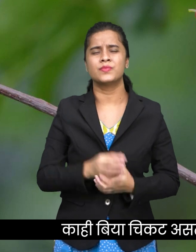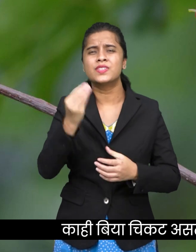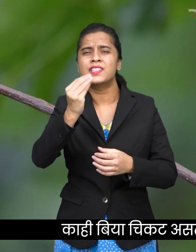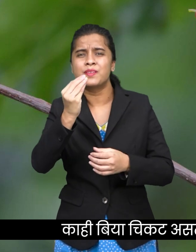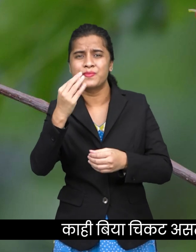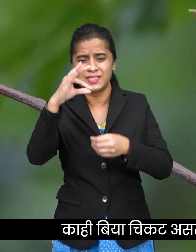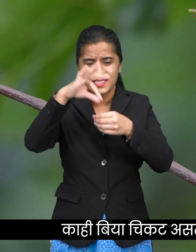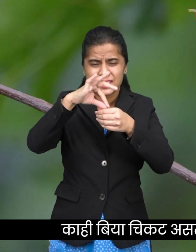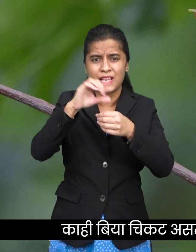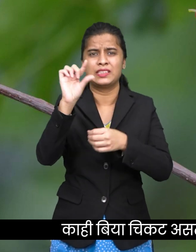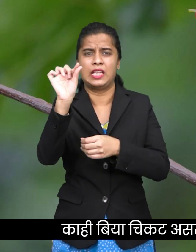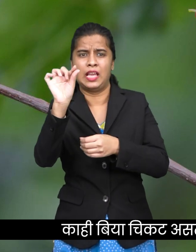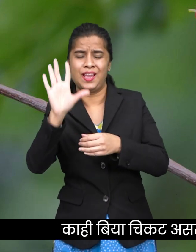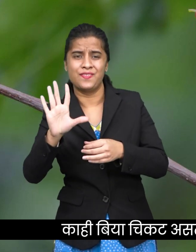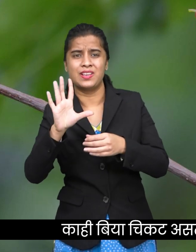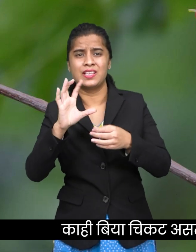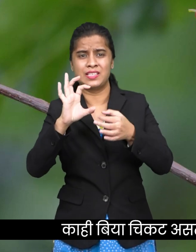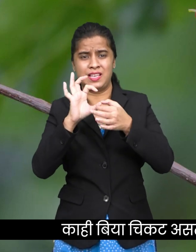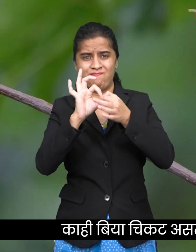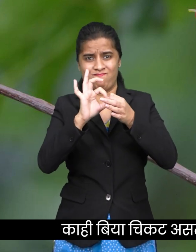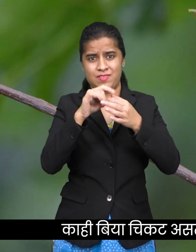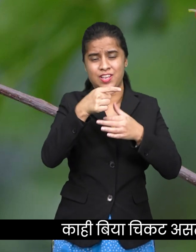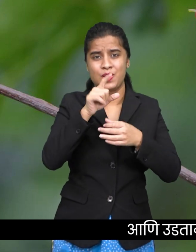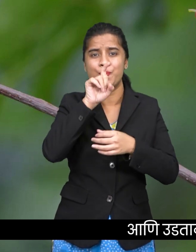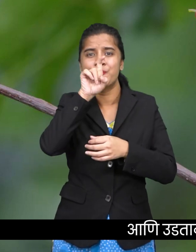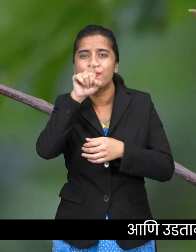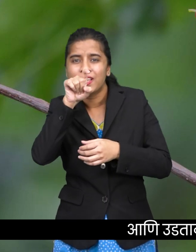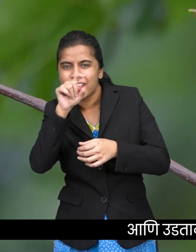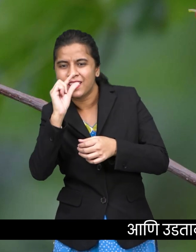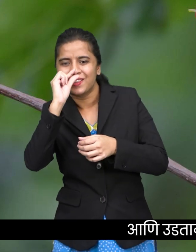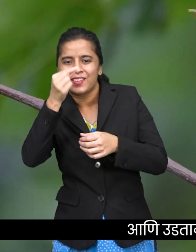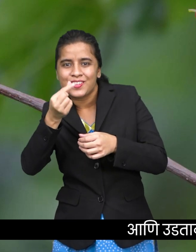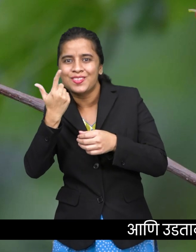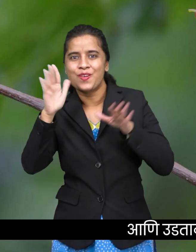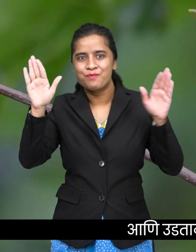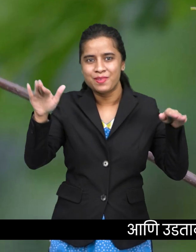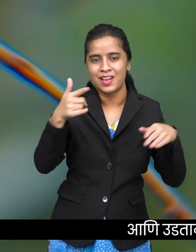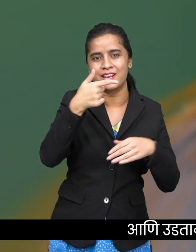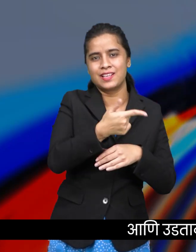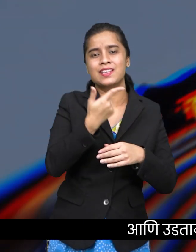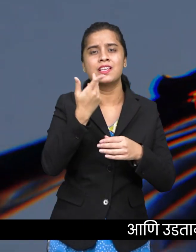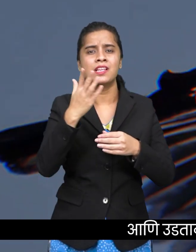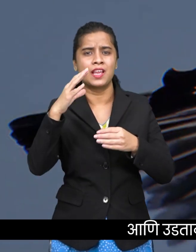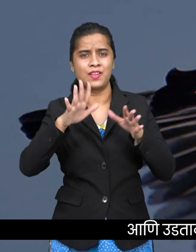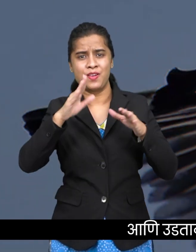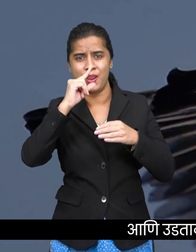काही बिया चिकट असतात आणि पक्ष्यांच्या चोचीत अडकतात आणि उडताना दूरच्या ठिकाणी पडतात.